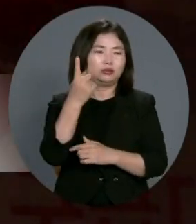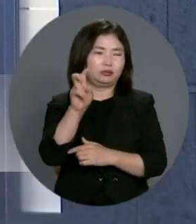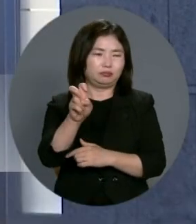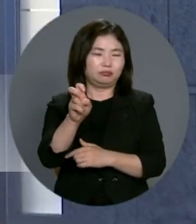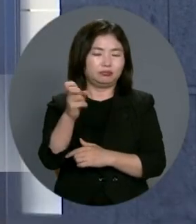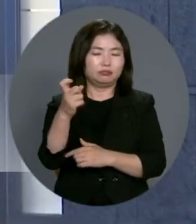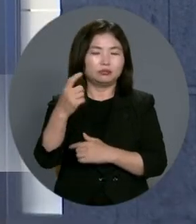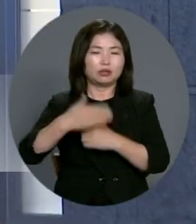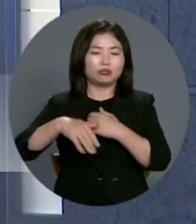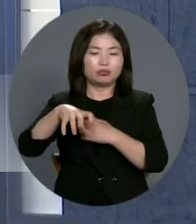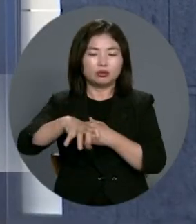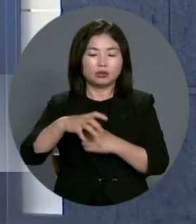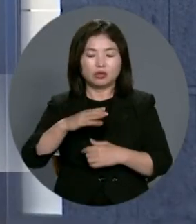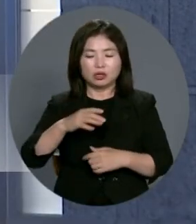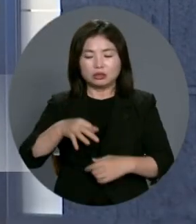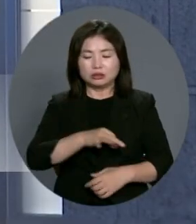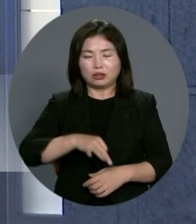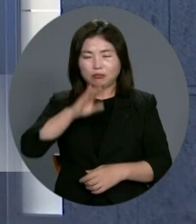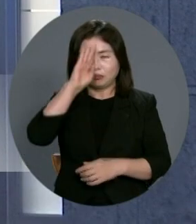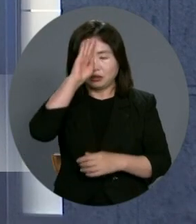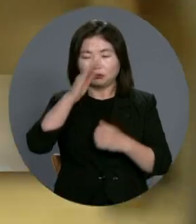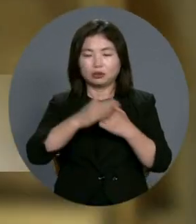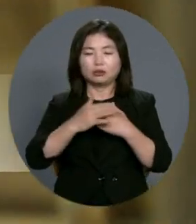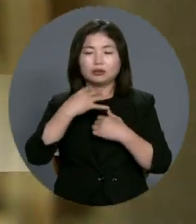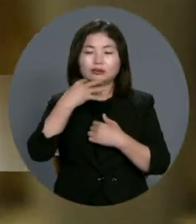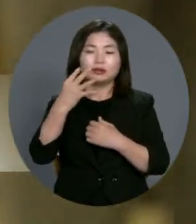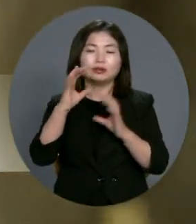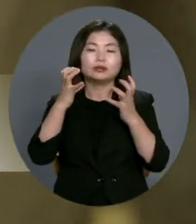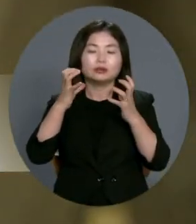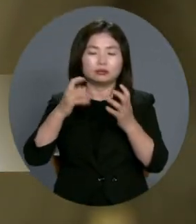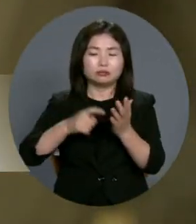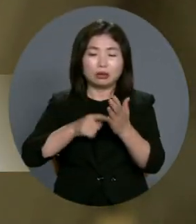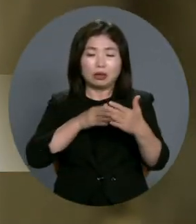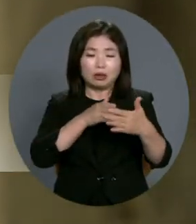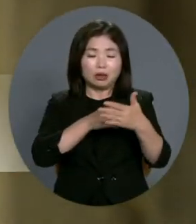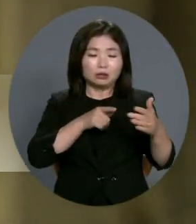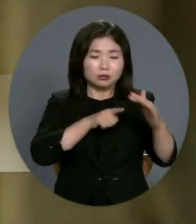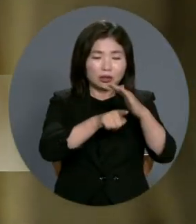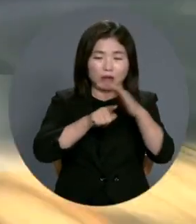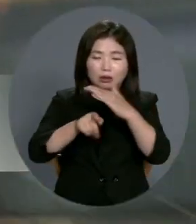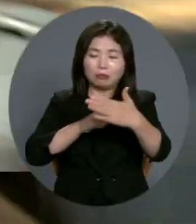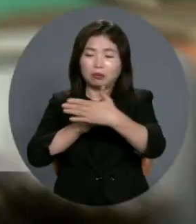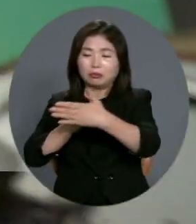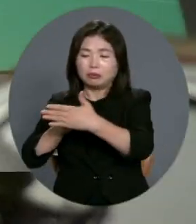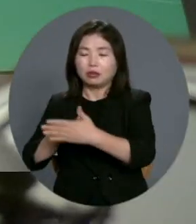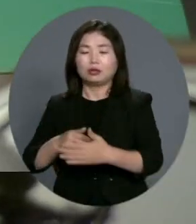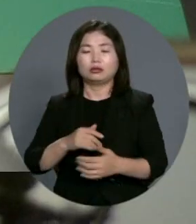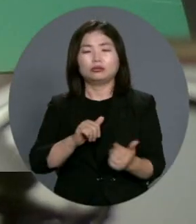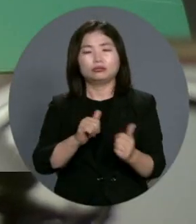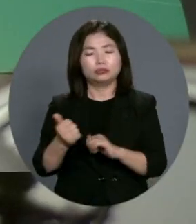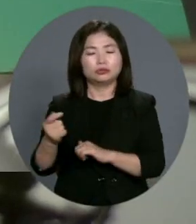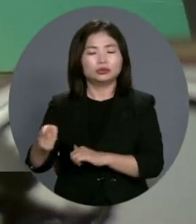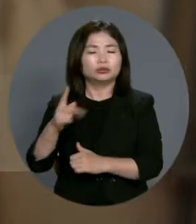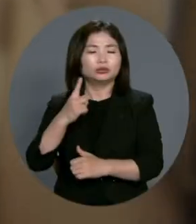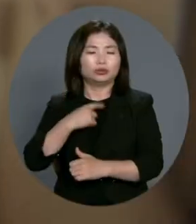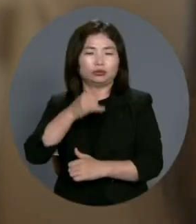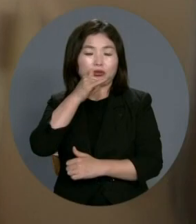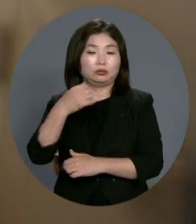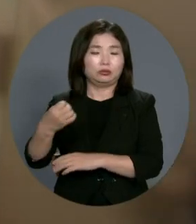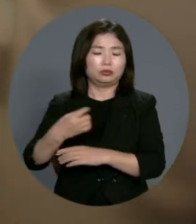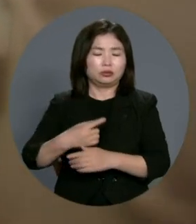2010년에도 대구에서 장중첩증으로 4살 아이가 응급실을 전전하다 숨진 일을 되짚어봐야 한다고